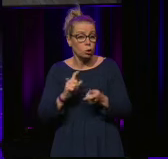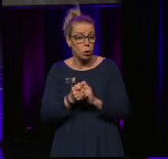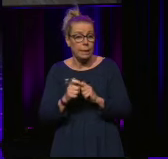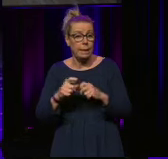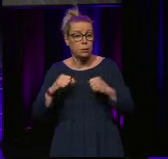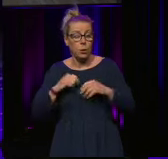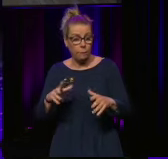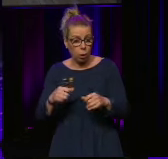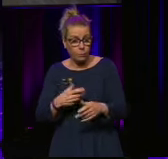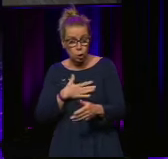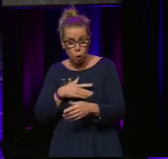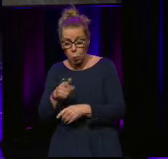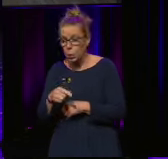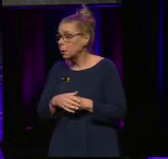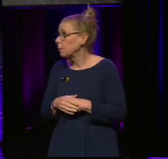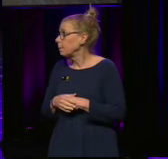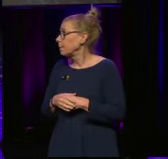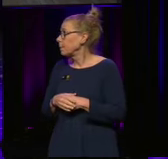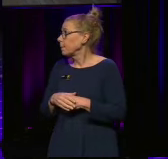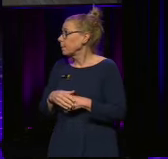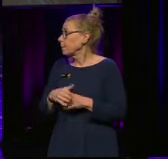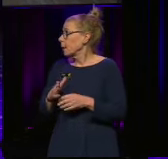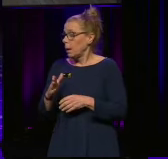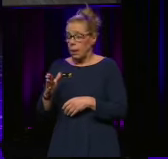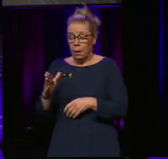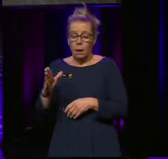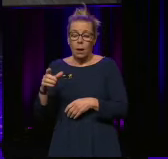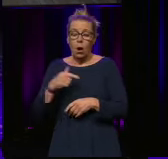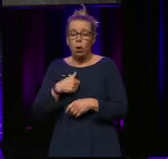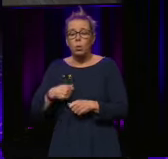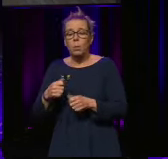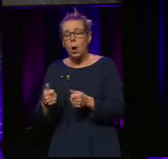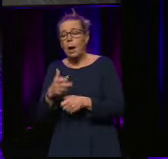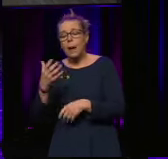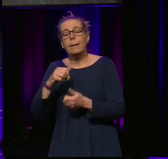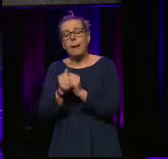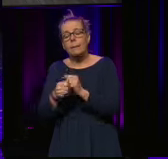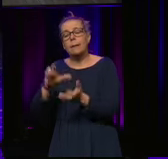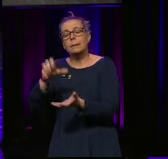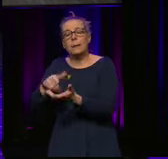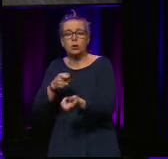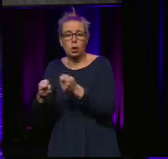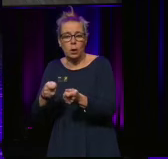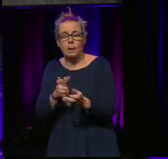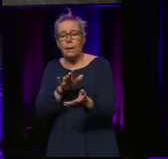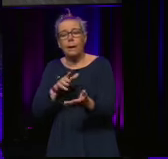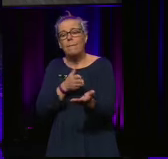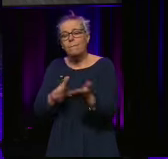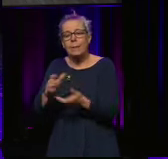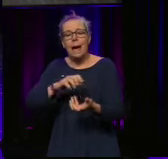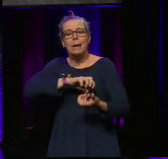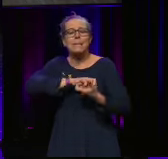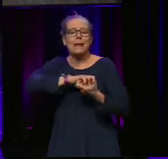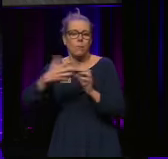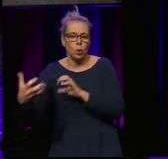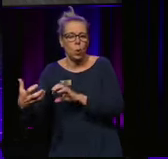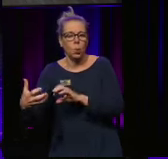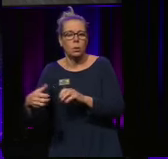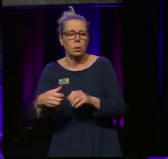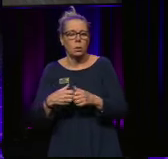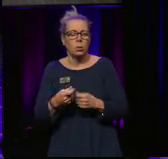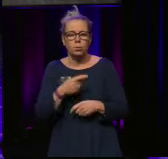eller effekten, konsekvensen blir ju att då kan man bara ändra statsskicket genom en revolution. Inom ramen för den befintliga grundlagen kan man inte ändra själva grunden